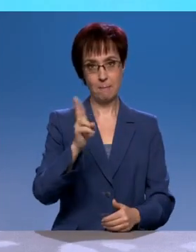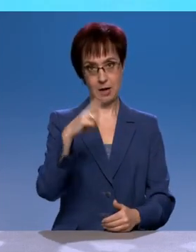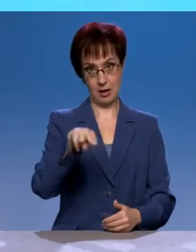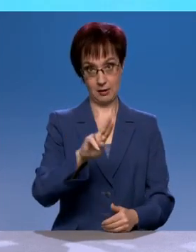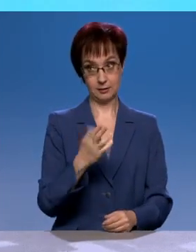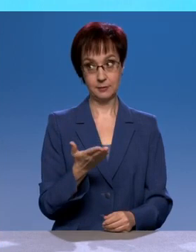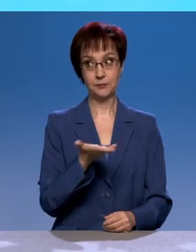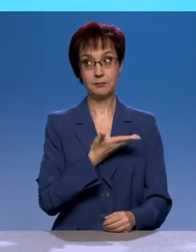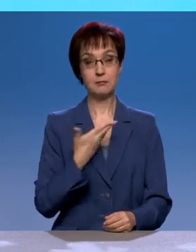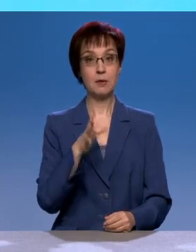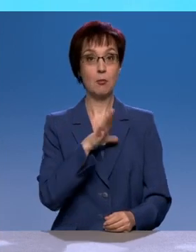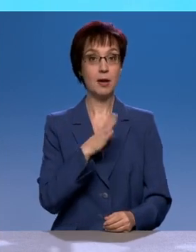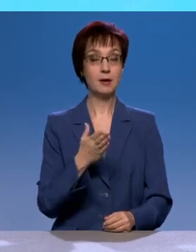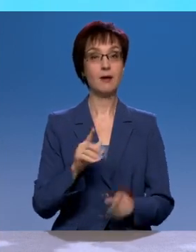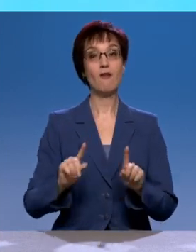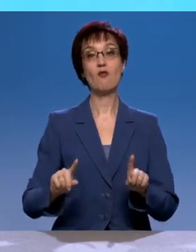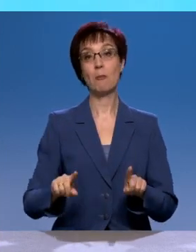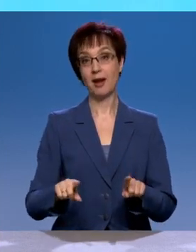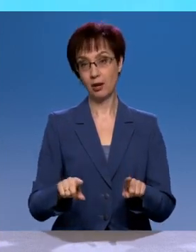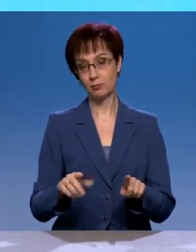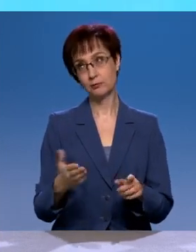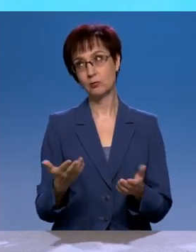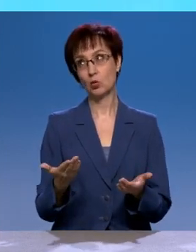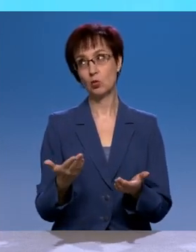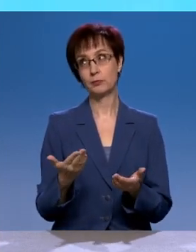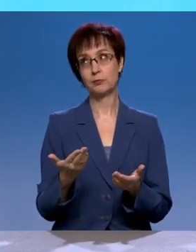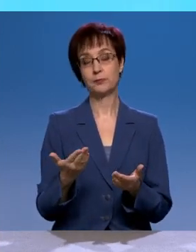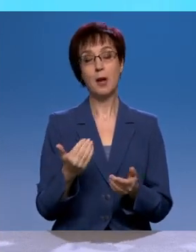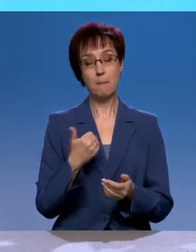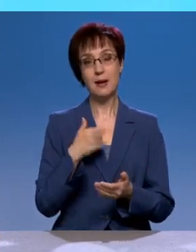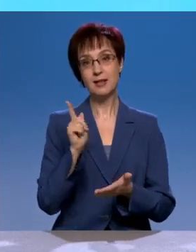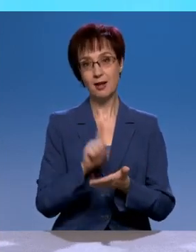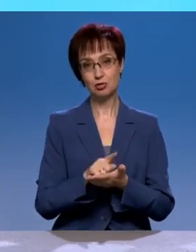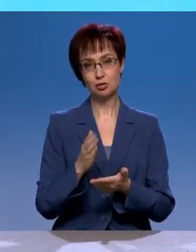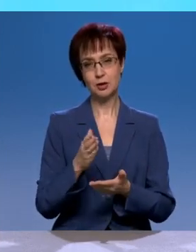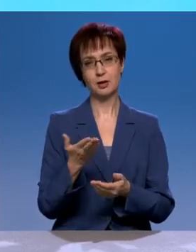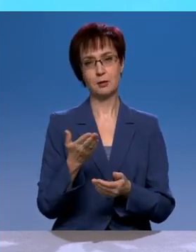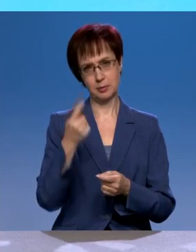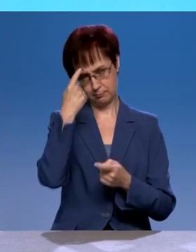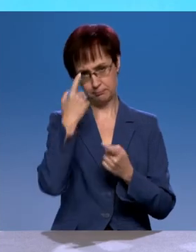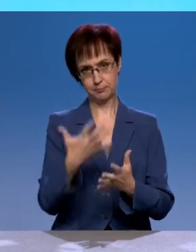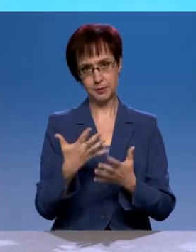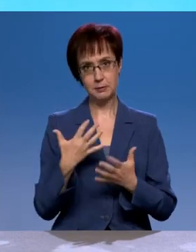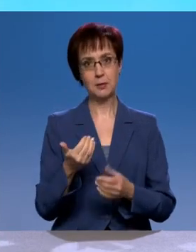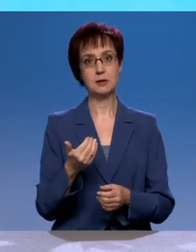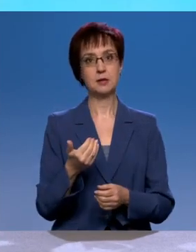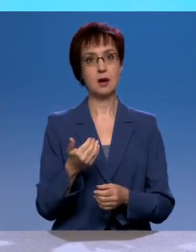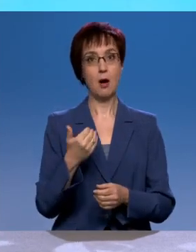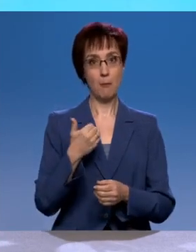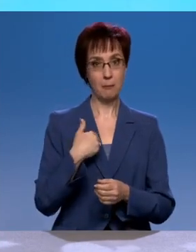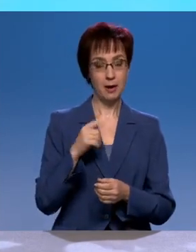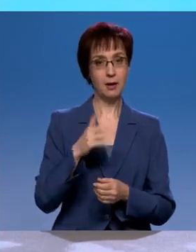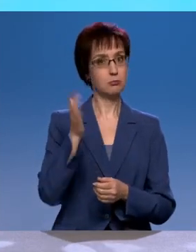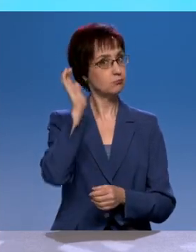были в плену, в общем-то, и мы сами это, в общем, должны отдавать себе в этом отчет, вот этих мантр, которыми нас дурили довольно долго, и мы с удовольствием